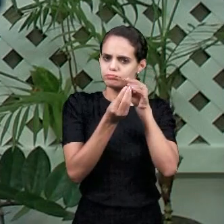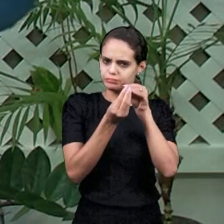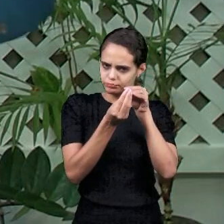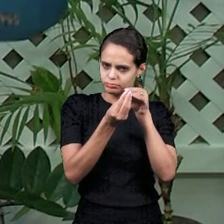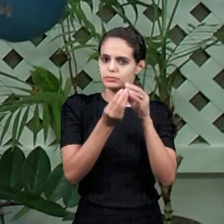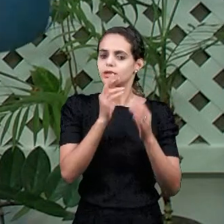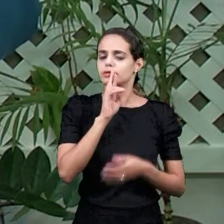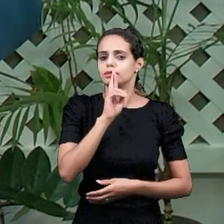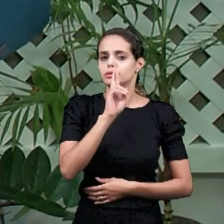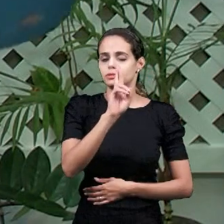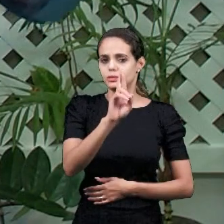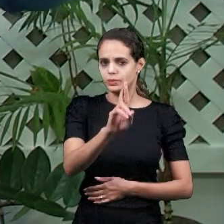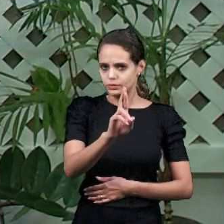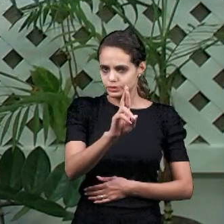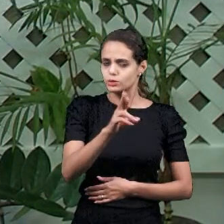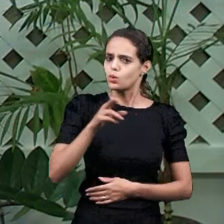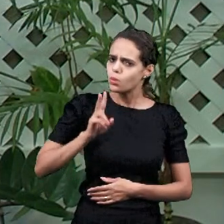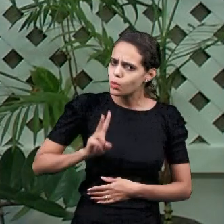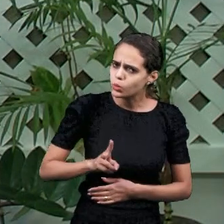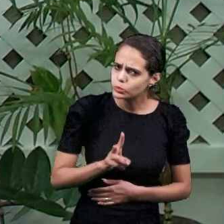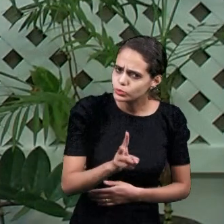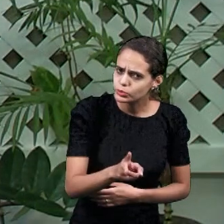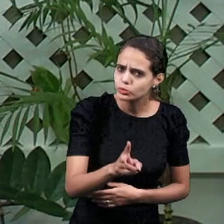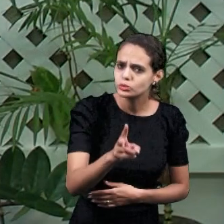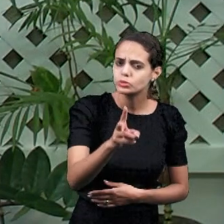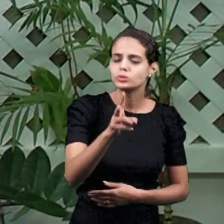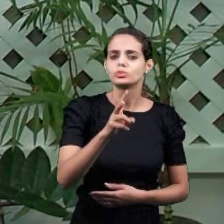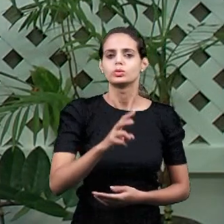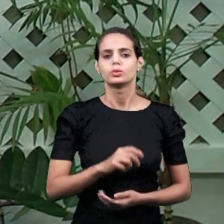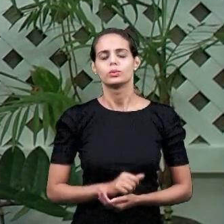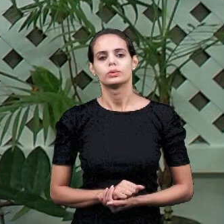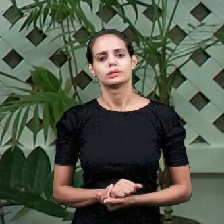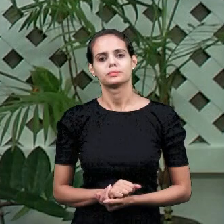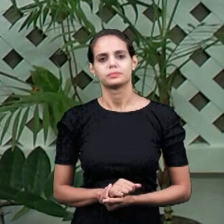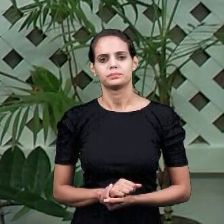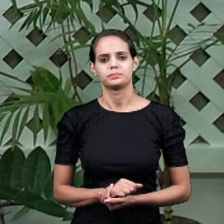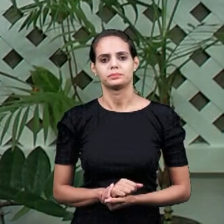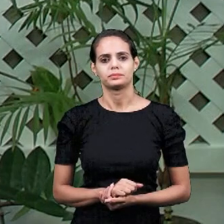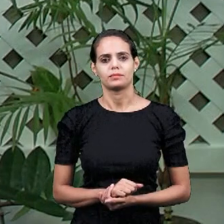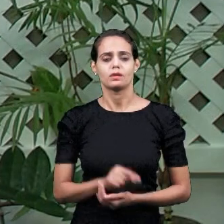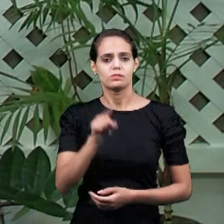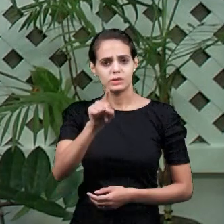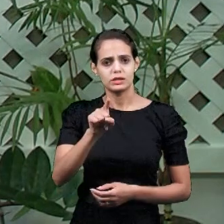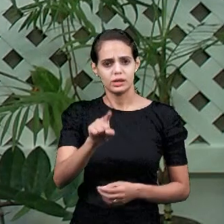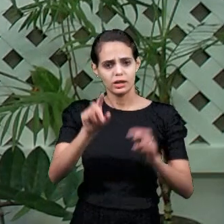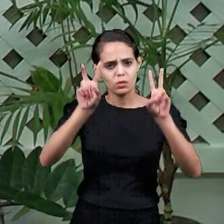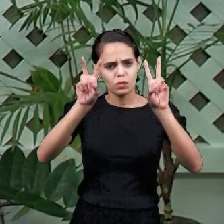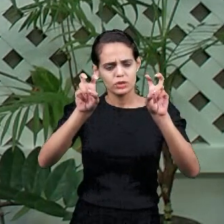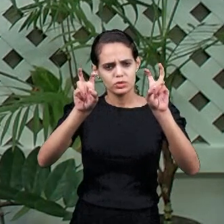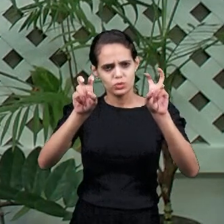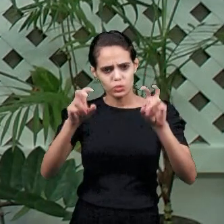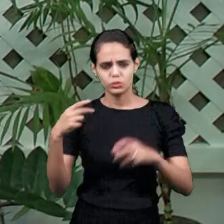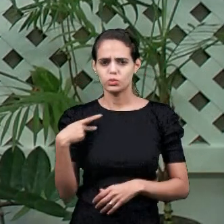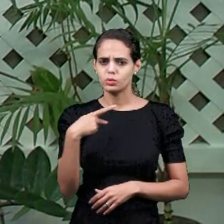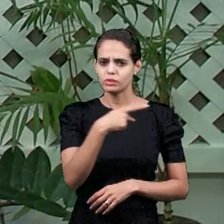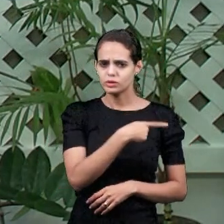réponses, continuer, traiter le sujet avec le pasteur, avec l'église, élargissez le sujet, continuez à étudier